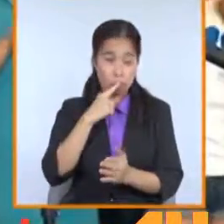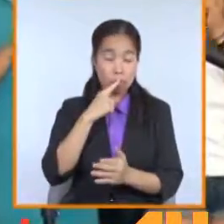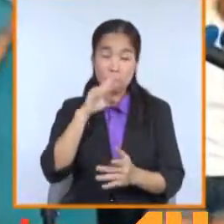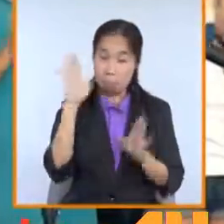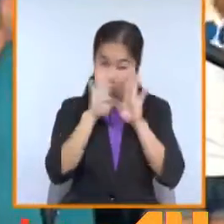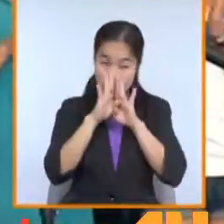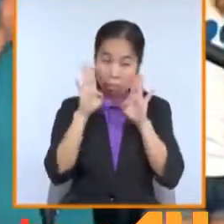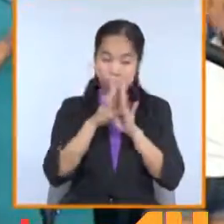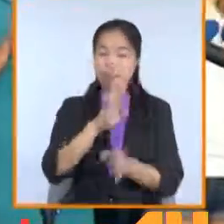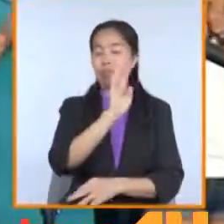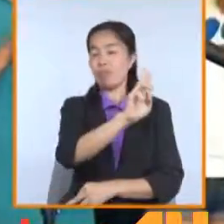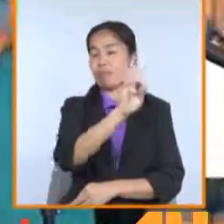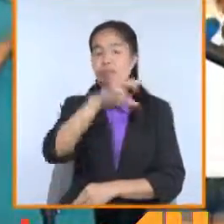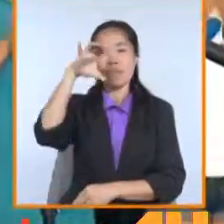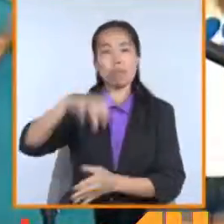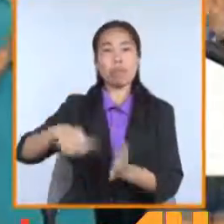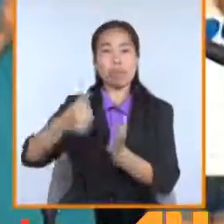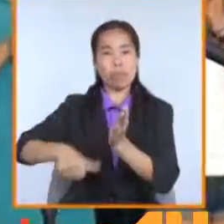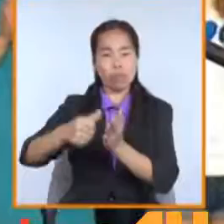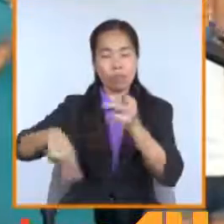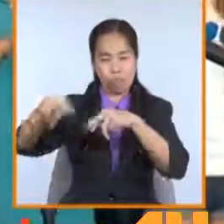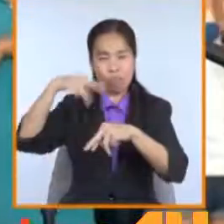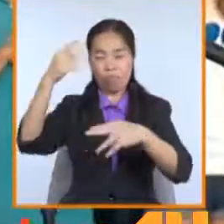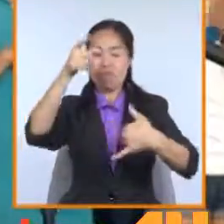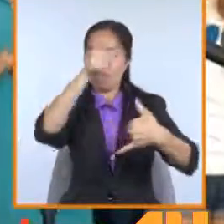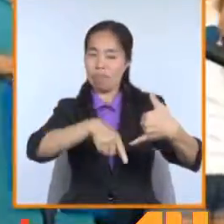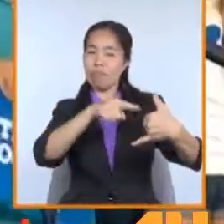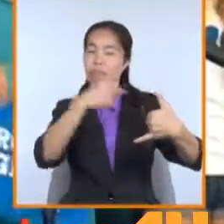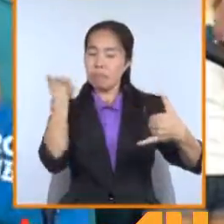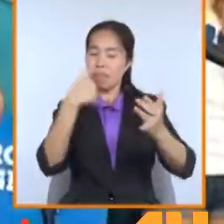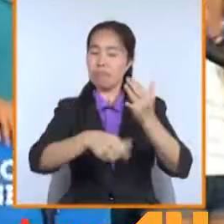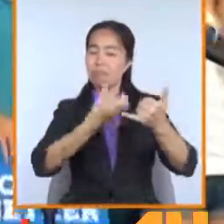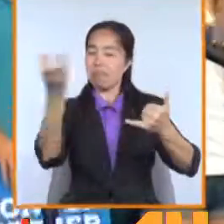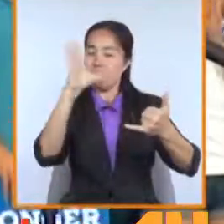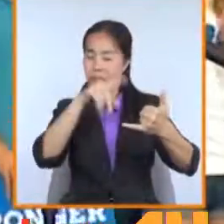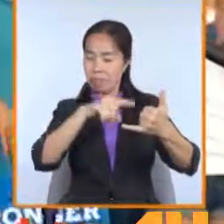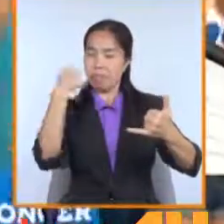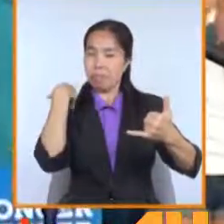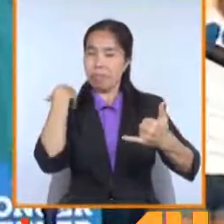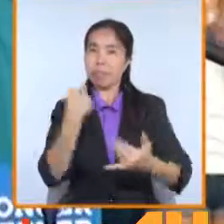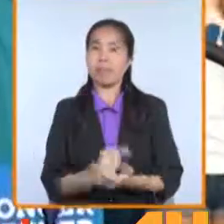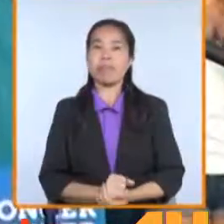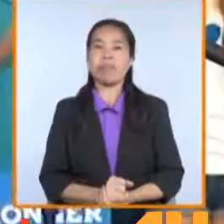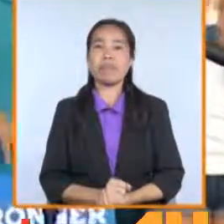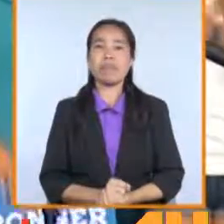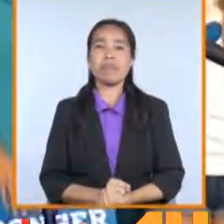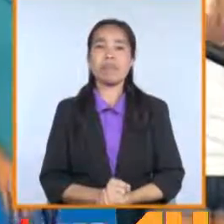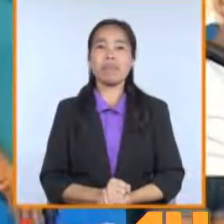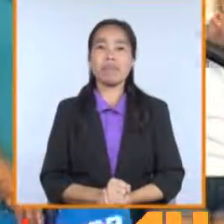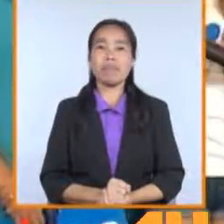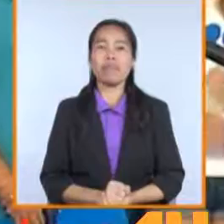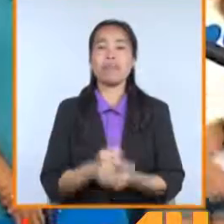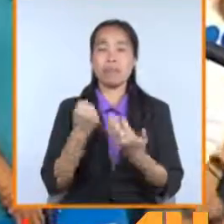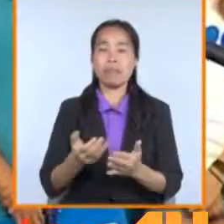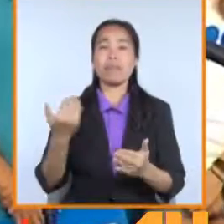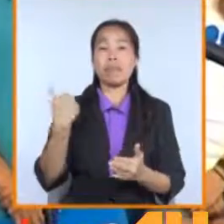กว่าสำนักงานภาษีอากรแห่งชาติจะตรวจสอบประวัติการเงินของเขาเสร็จสิ้นค่ะนอกจากนี้นะคะนายวอร์เรนบัฟเฟตต์ยังประ